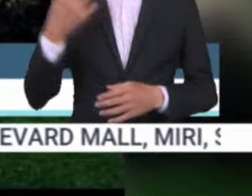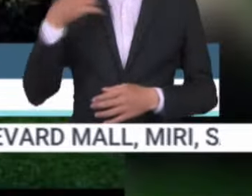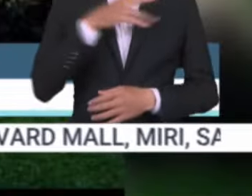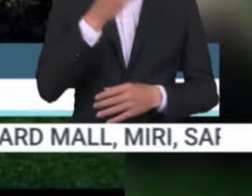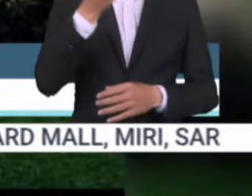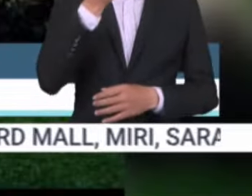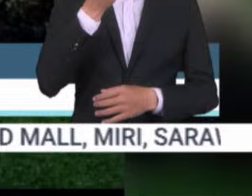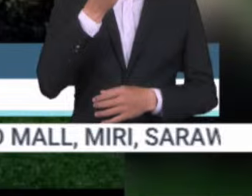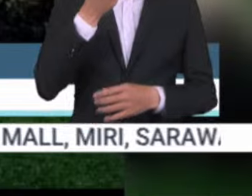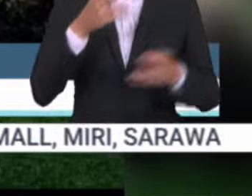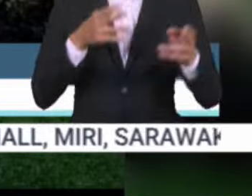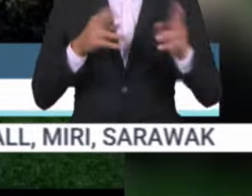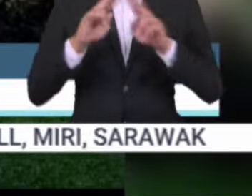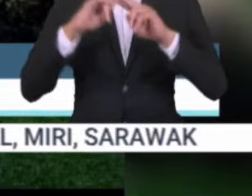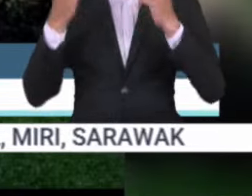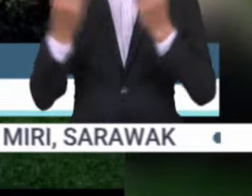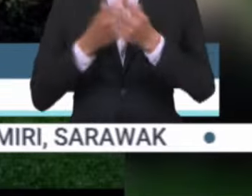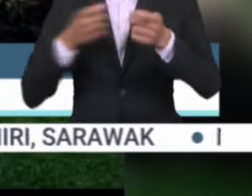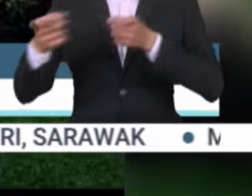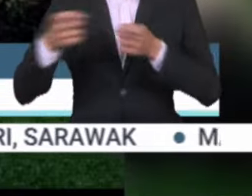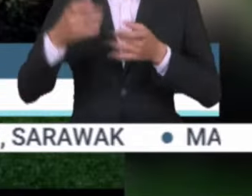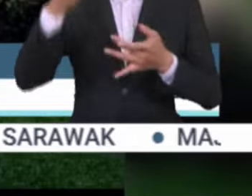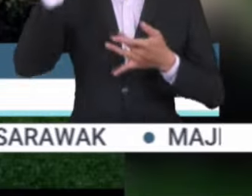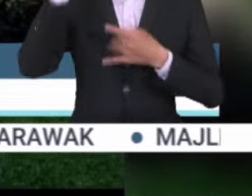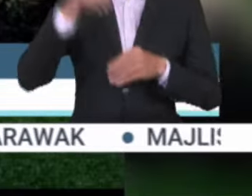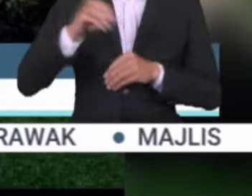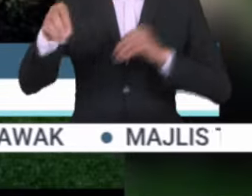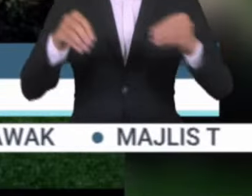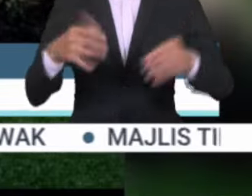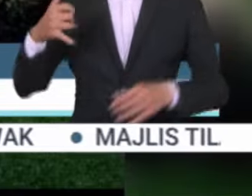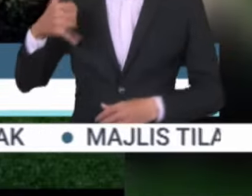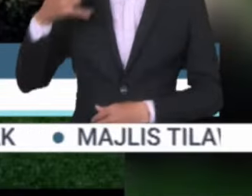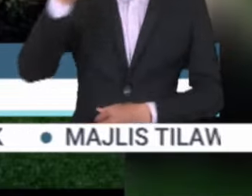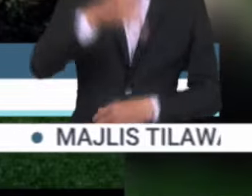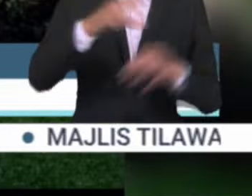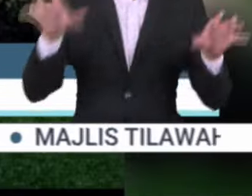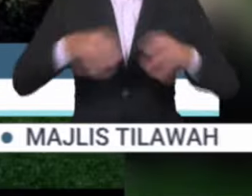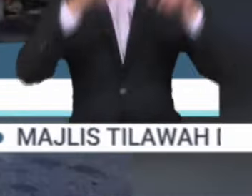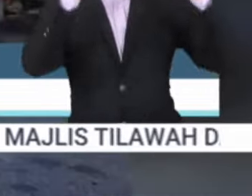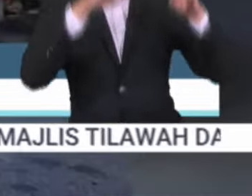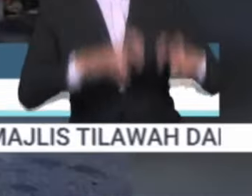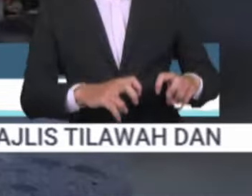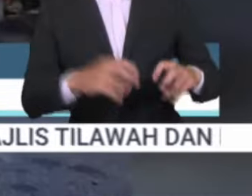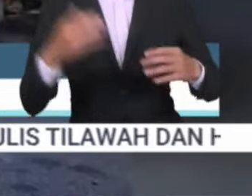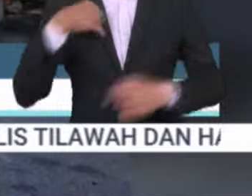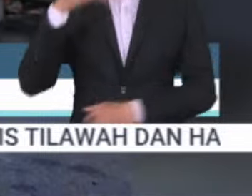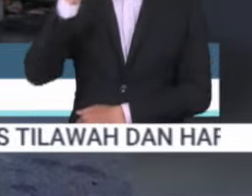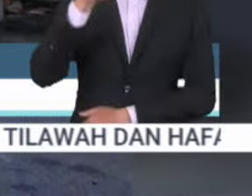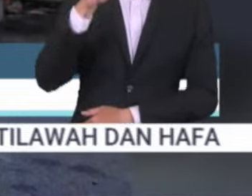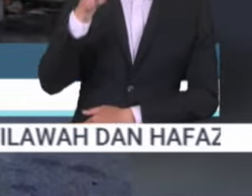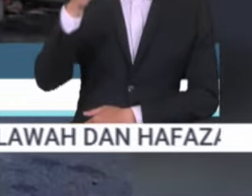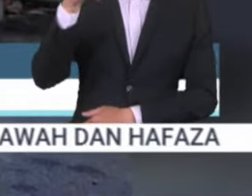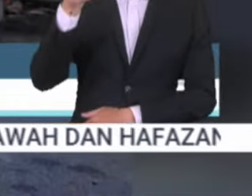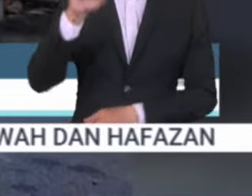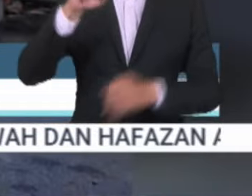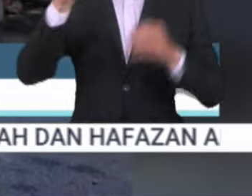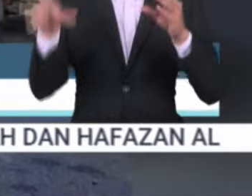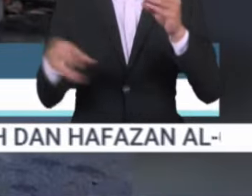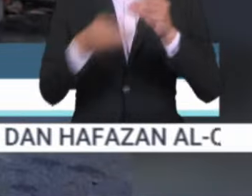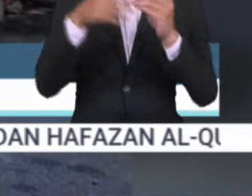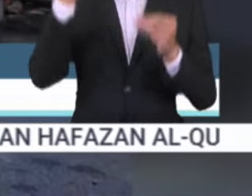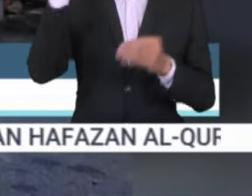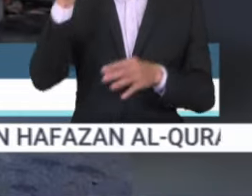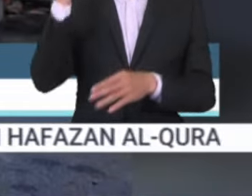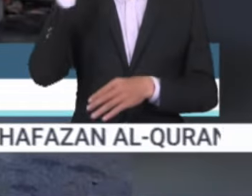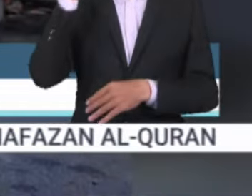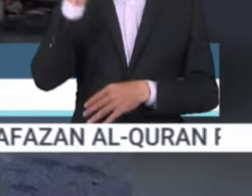Unit Kawalan Penyakit Berjangkit Pejabat Kesihatan Daerah Kinta bergegas menjalankan siasatan. Sebanyak 96 kes tambahan dikenal